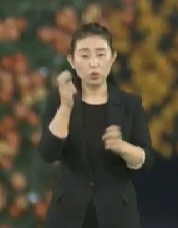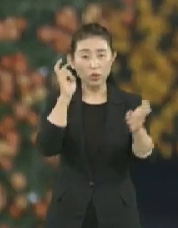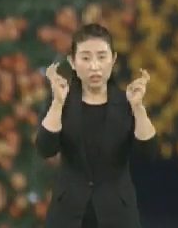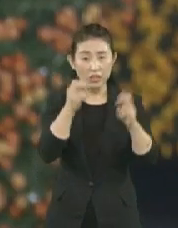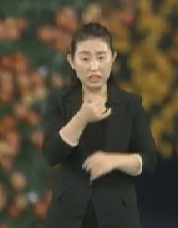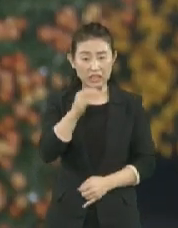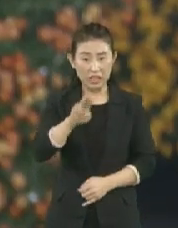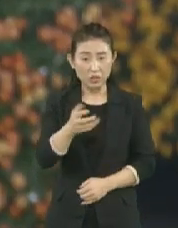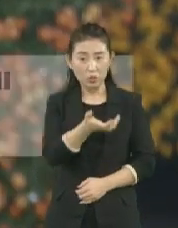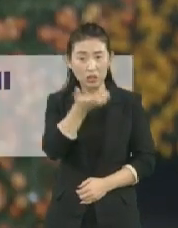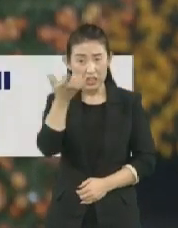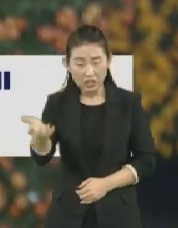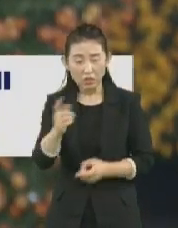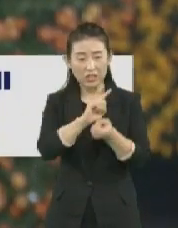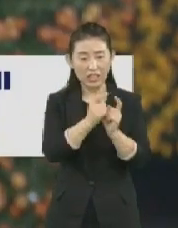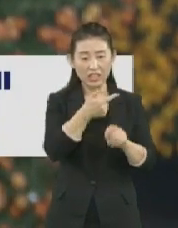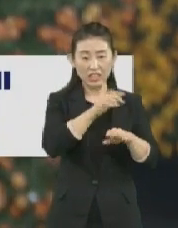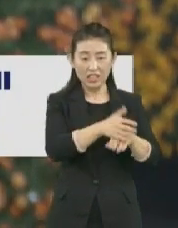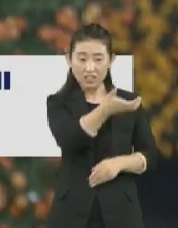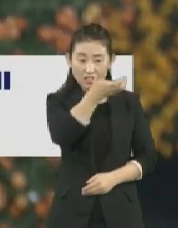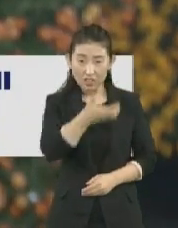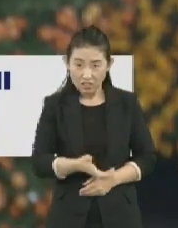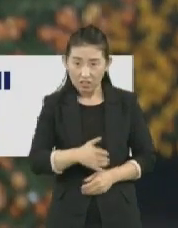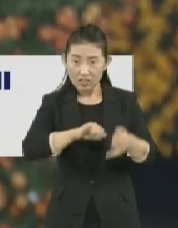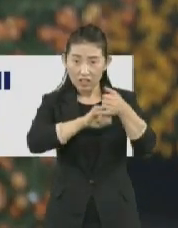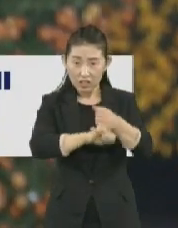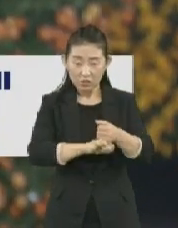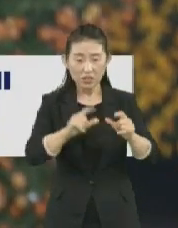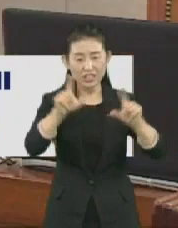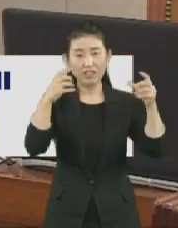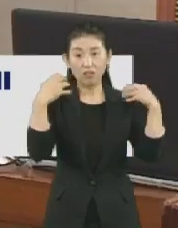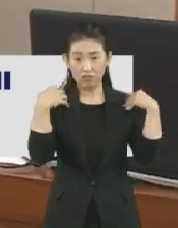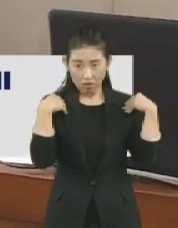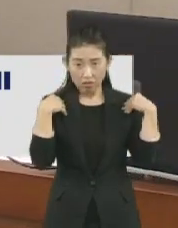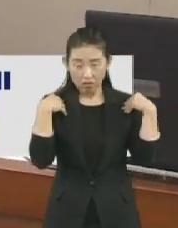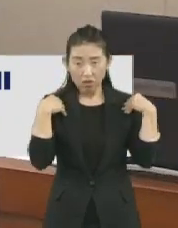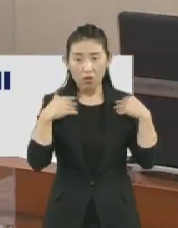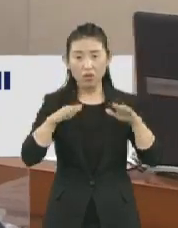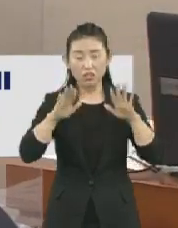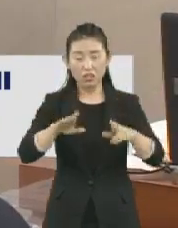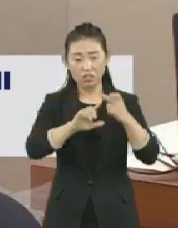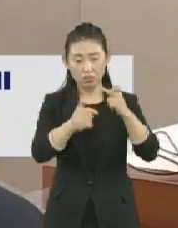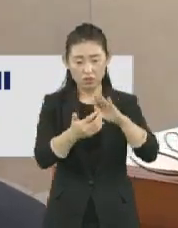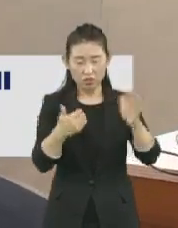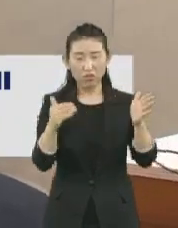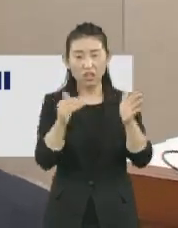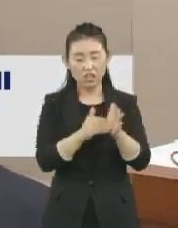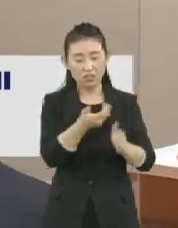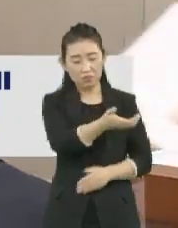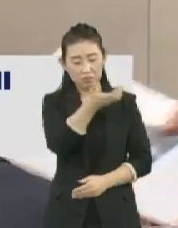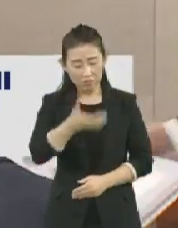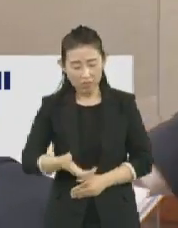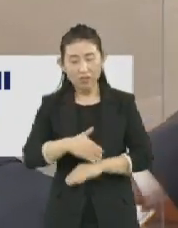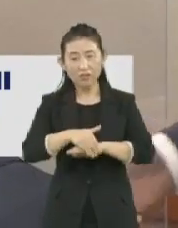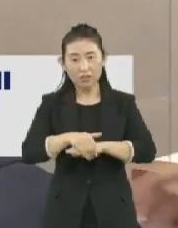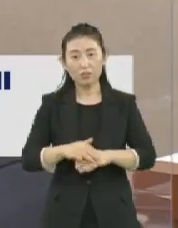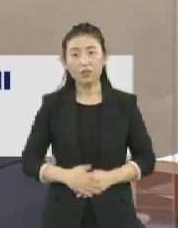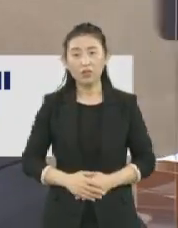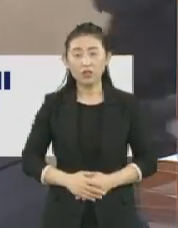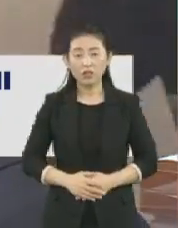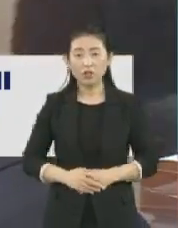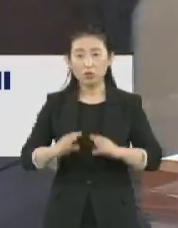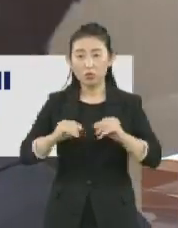중소벤처기업부 세종 이전 후속 조치로 대전으로 이전 기로했던 기상청이 연말까지 대전으로 옮겨올 전망입니다.